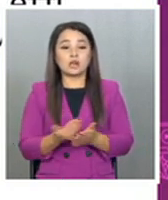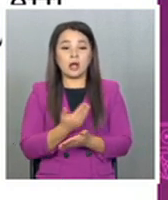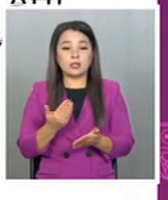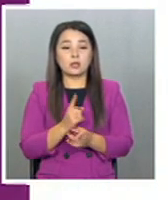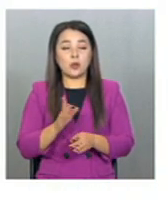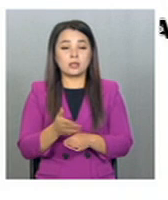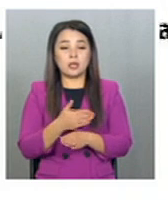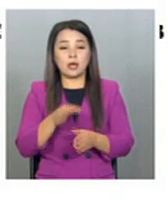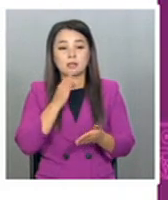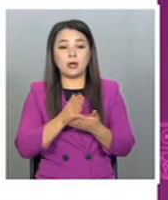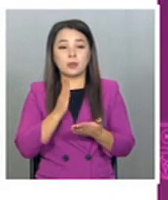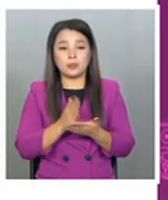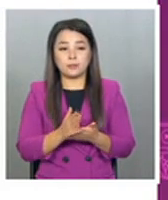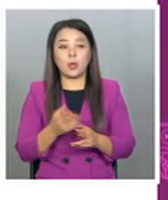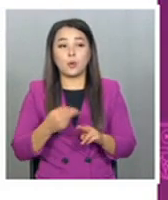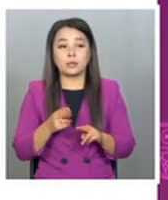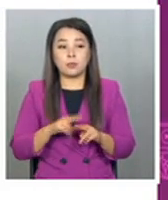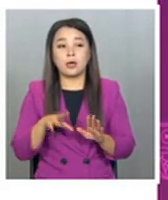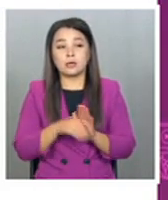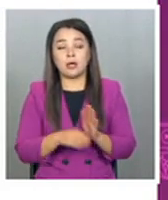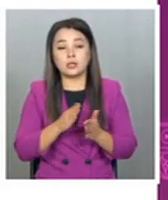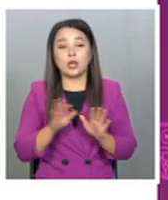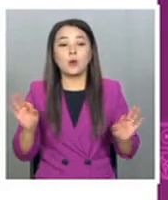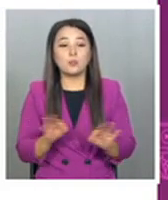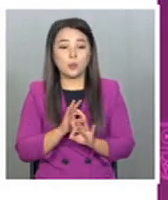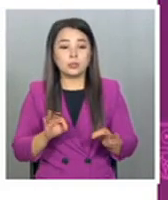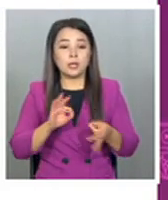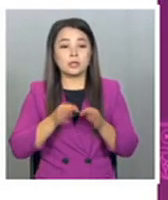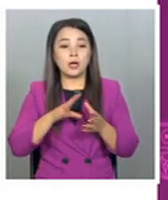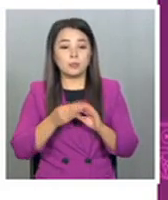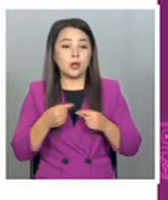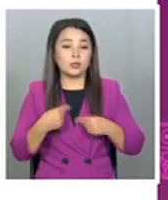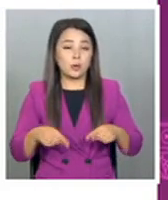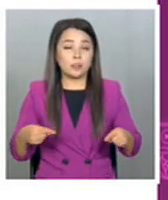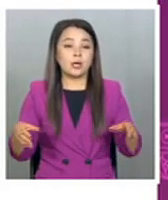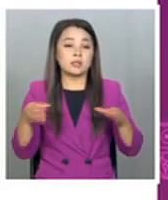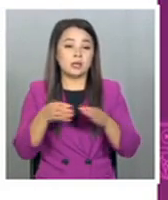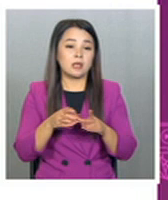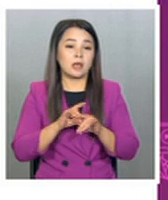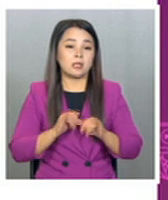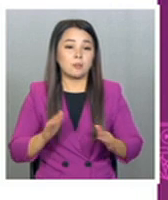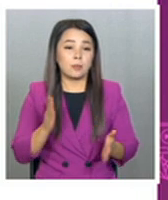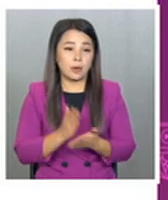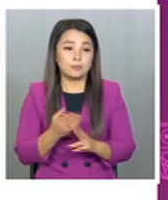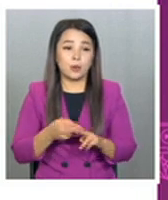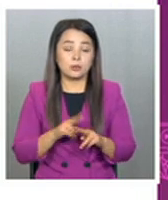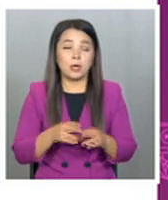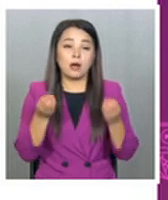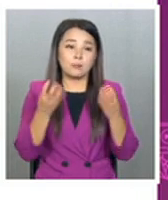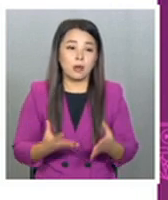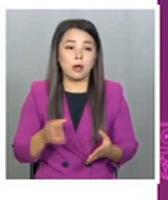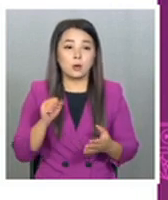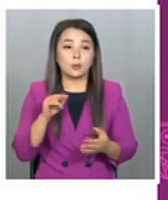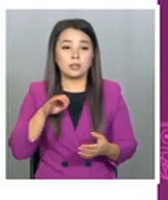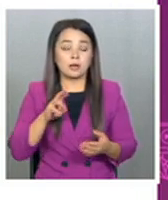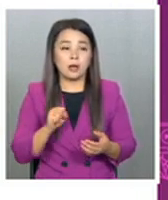елең еткізеді. Сонымен қатар музыкалық аспаптар да түрленіп дамып келеді. Оған қарапайым акустикалық